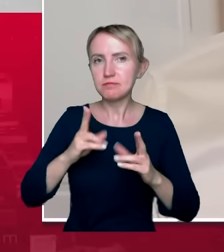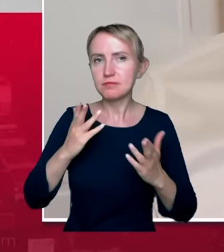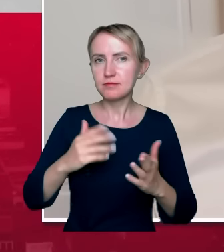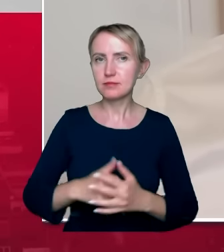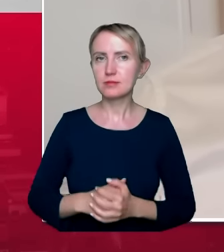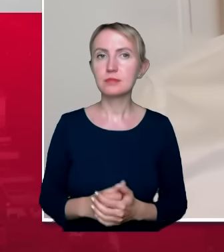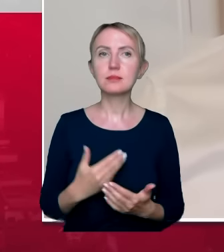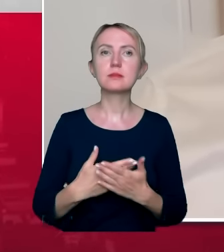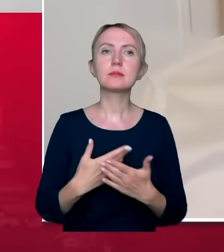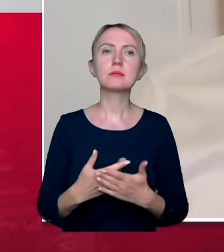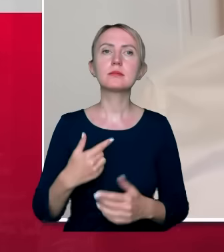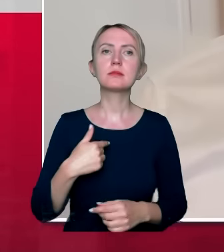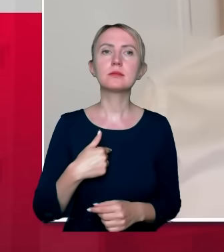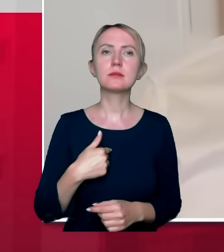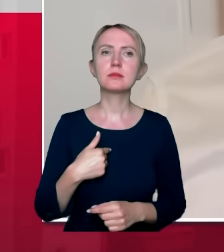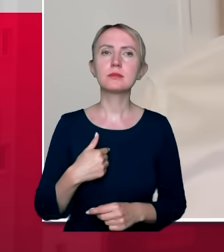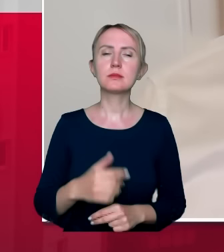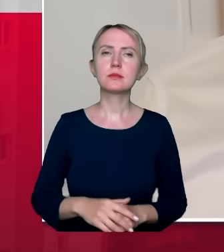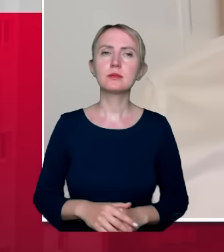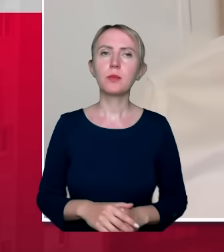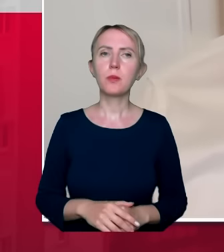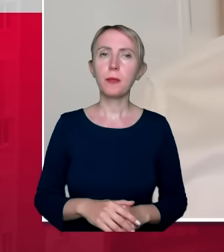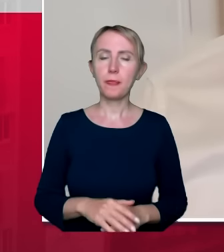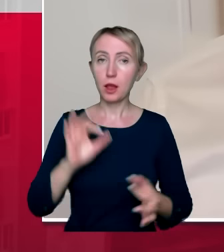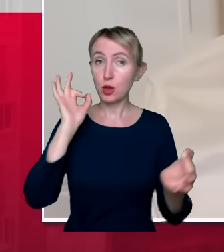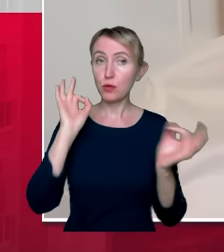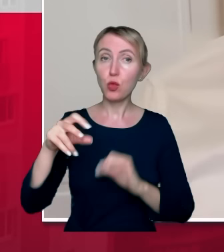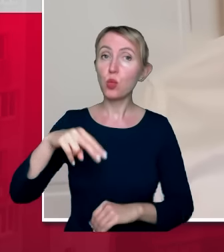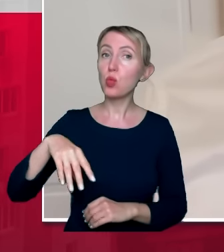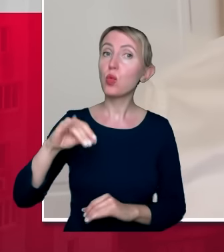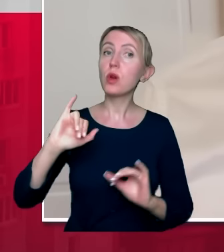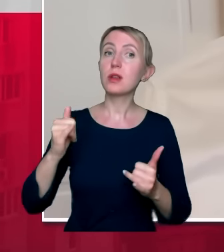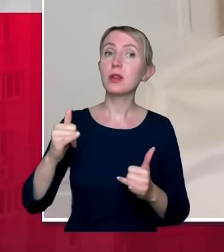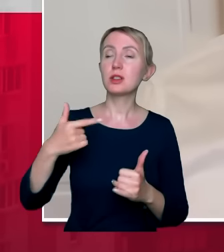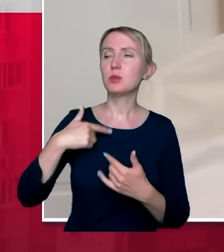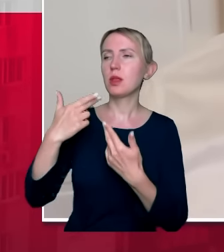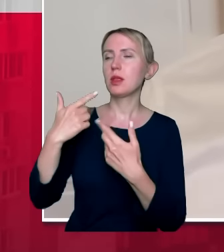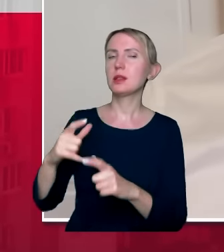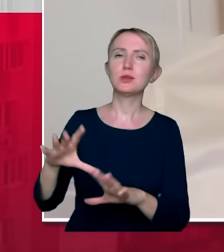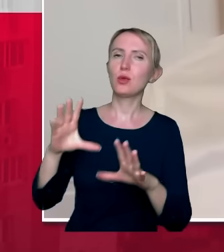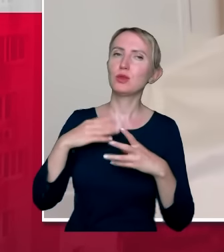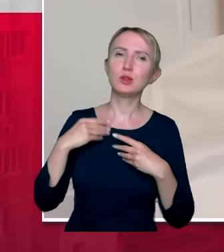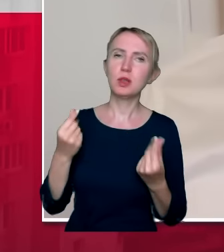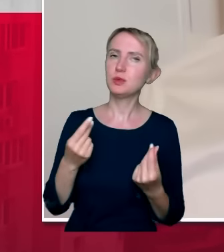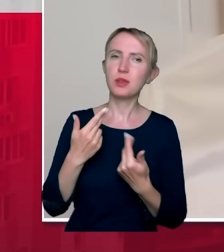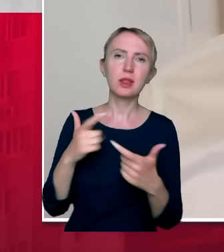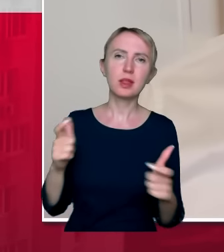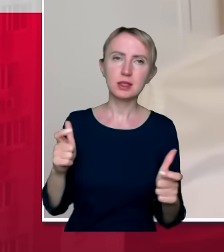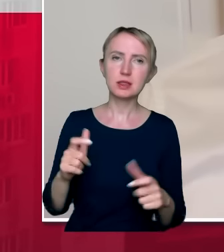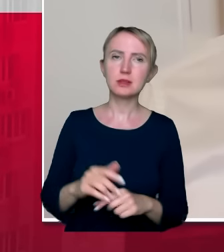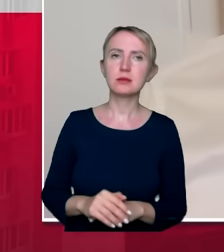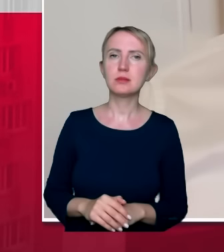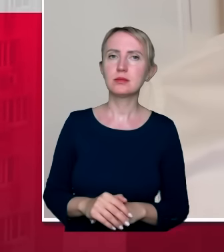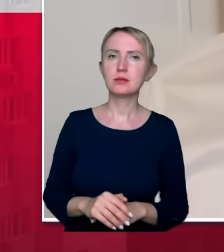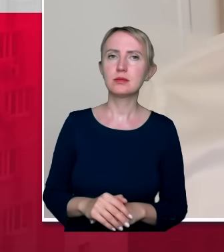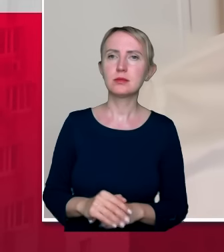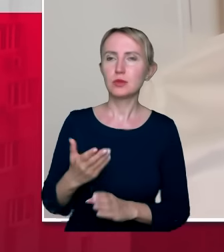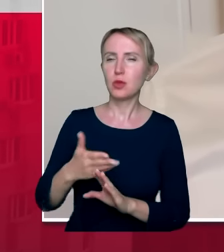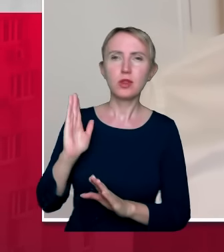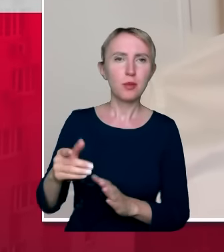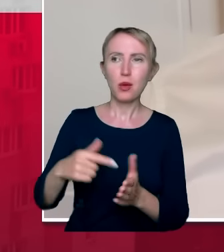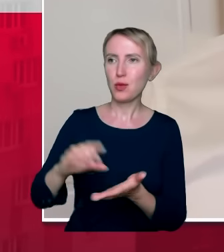ja, proszę Państwa, informacja z Unii jest taka, że żeśmy grosza nie dostali na to, że to jest wymysł, to tego też nie będzie.